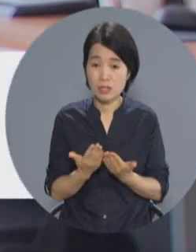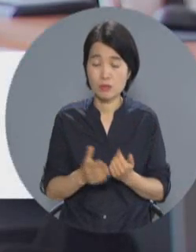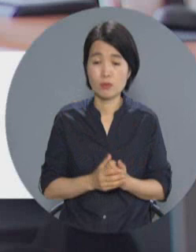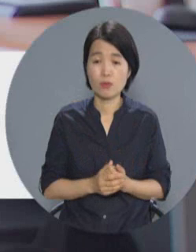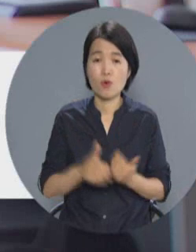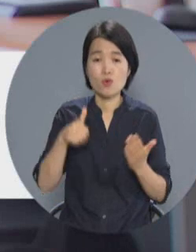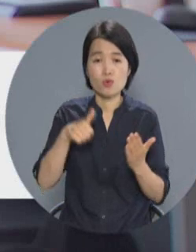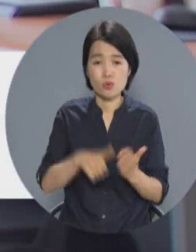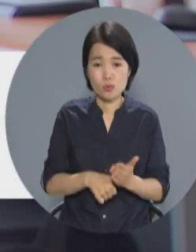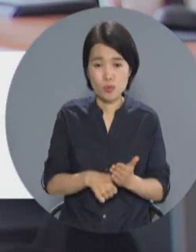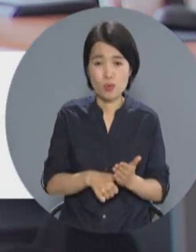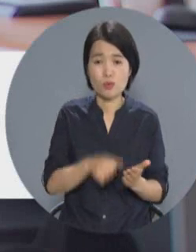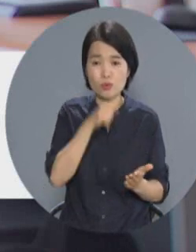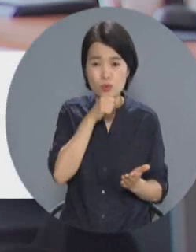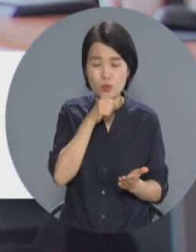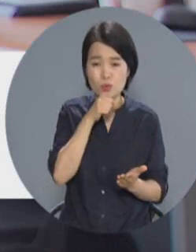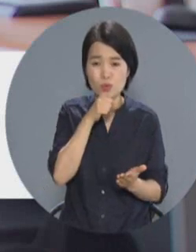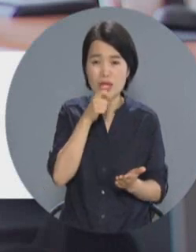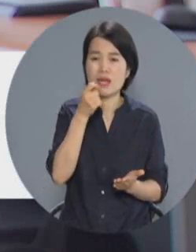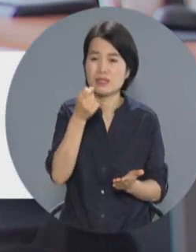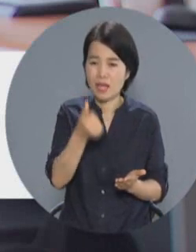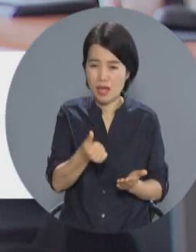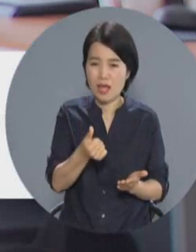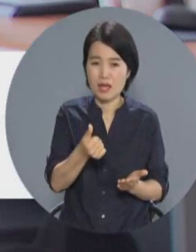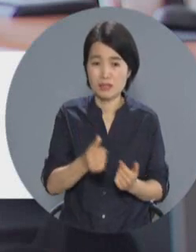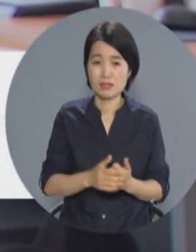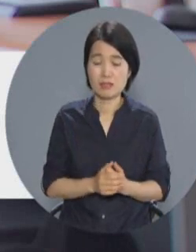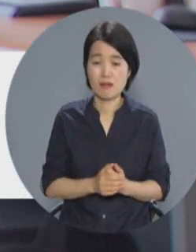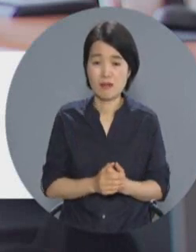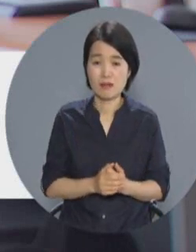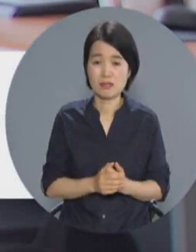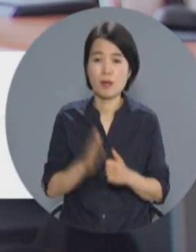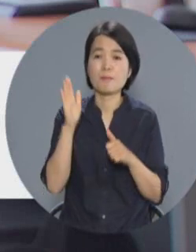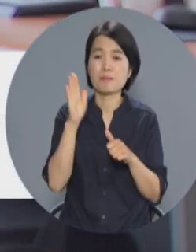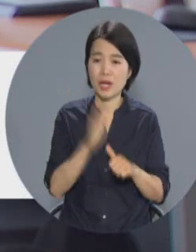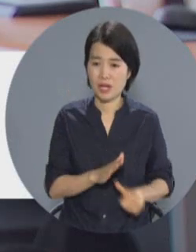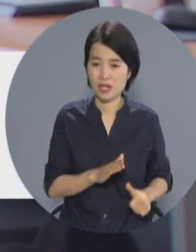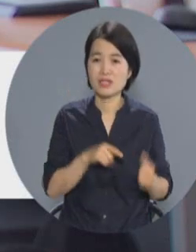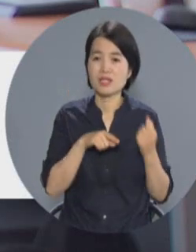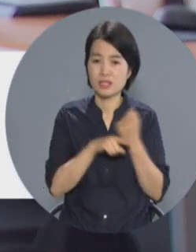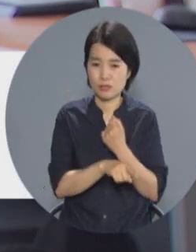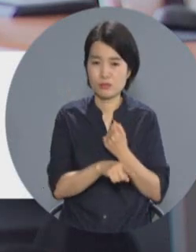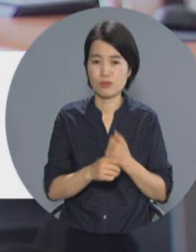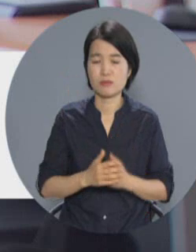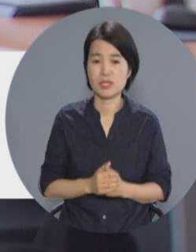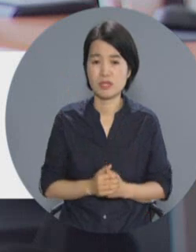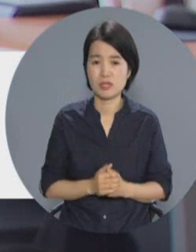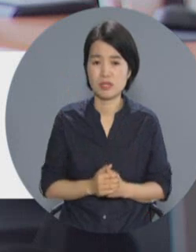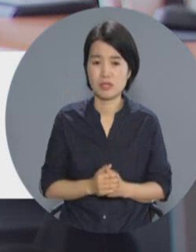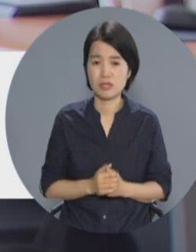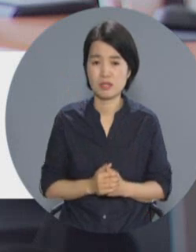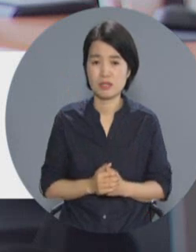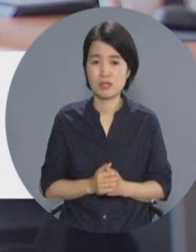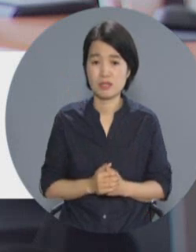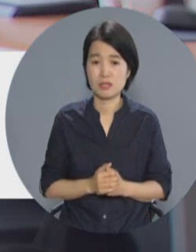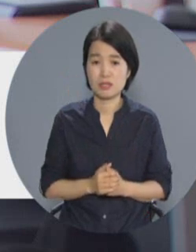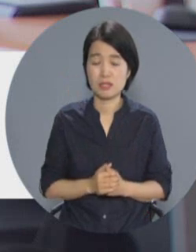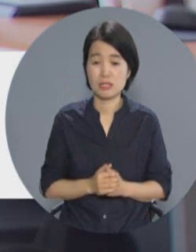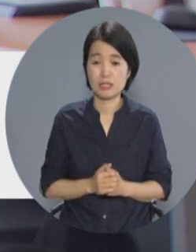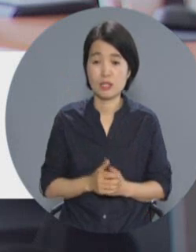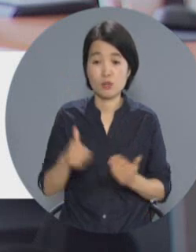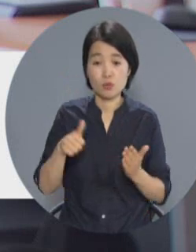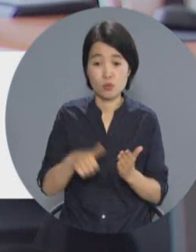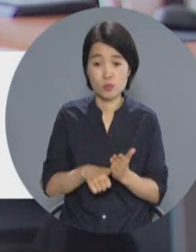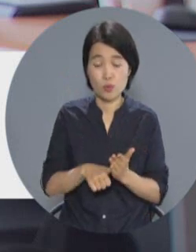보면은 사실은 낮은 득표에도 선택을 받지 못했던 이유가 있었다고 생각을 합니다. 낮은 득표율. 네. 만약 이제